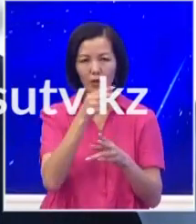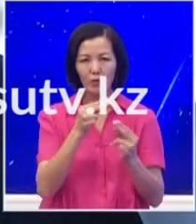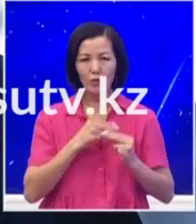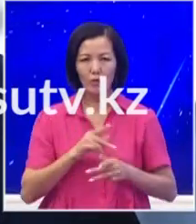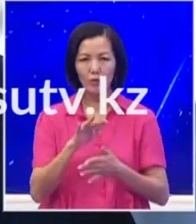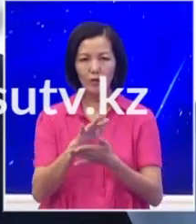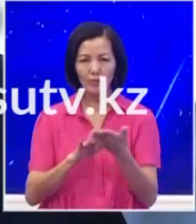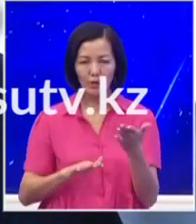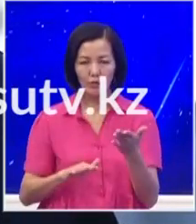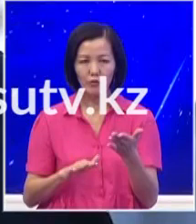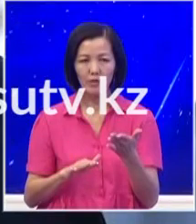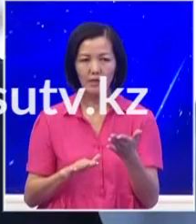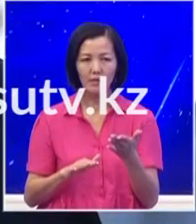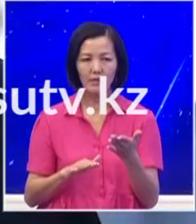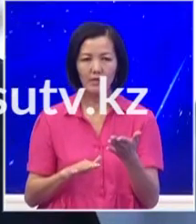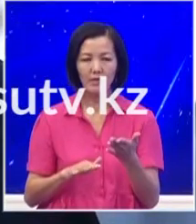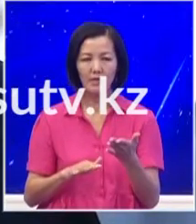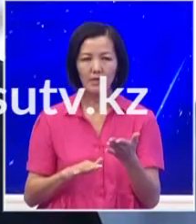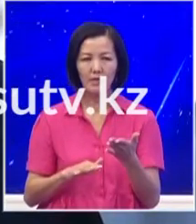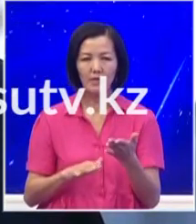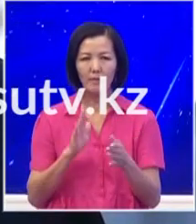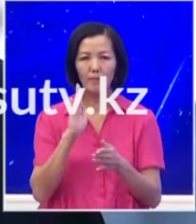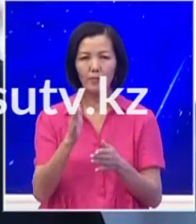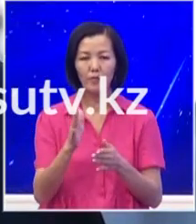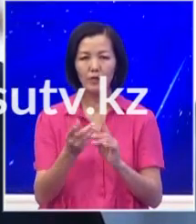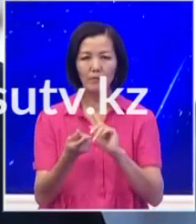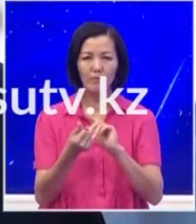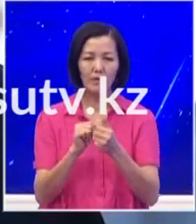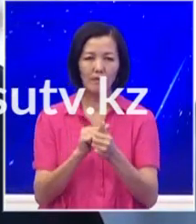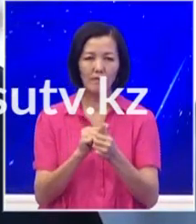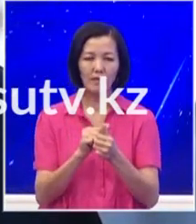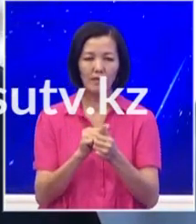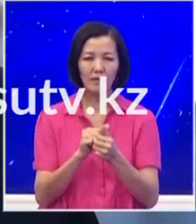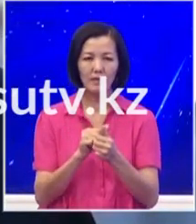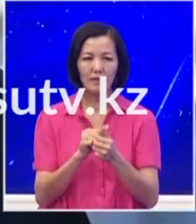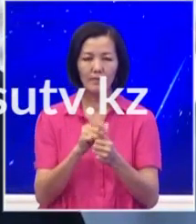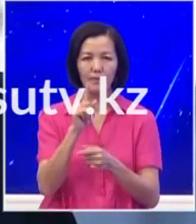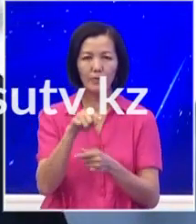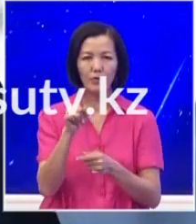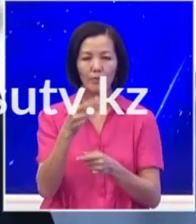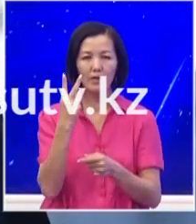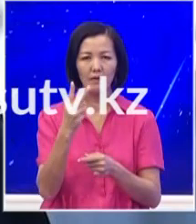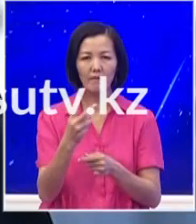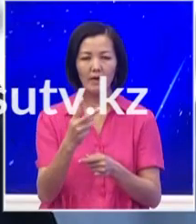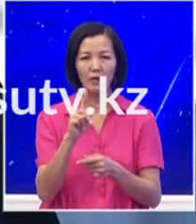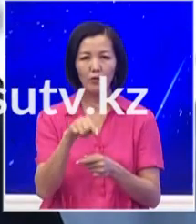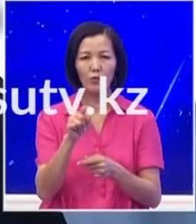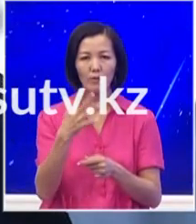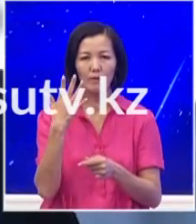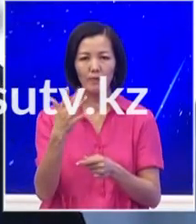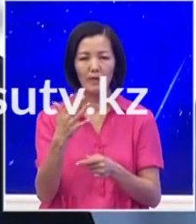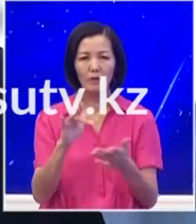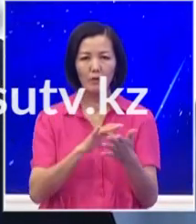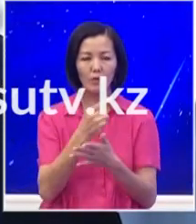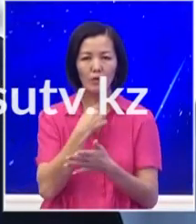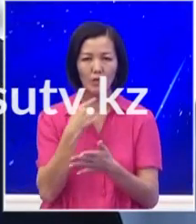будет продолжена. Значит, будут переведены квартальные номер 2 и номер 5 в городе